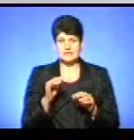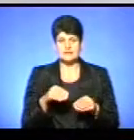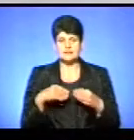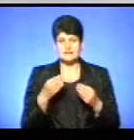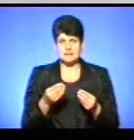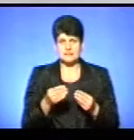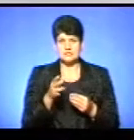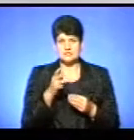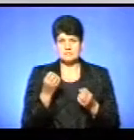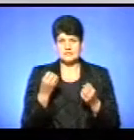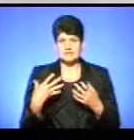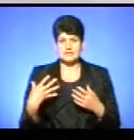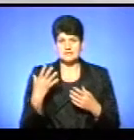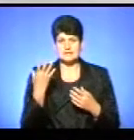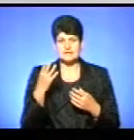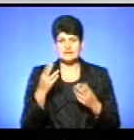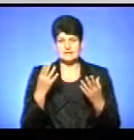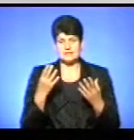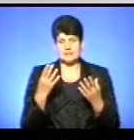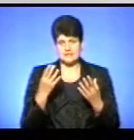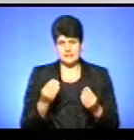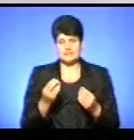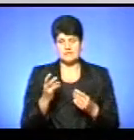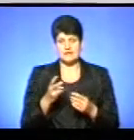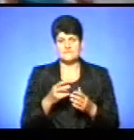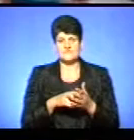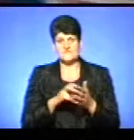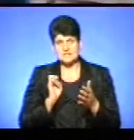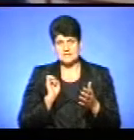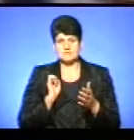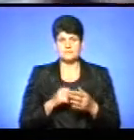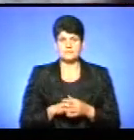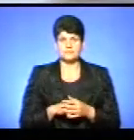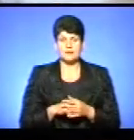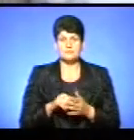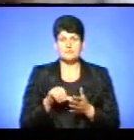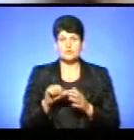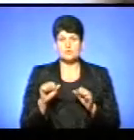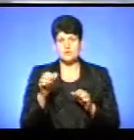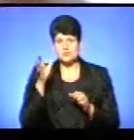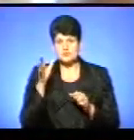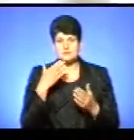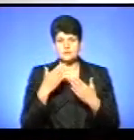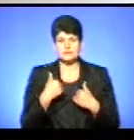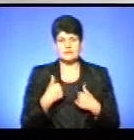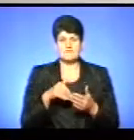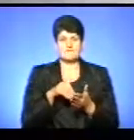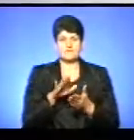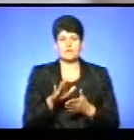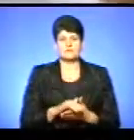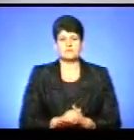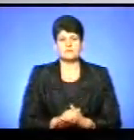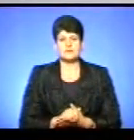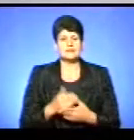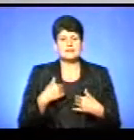час 15 днів для подання відзиву з документами на адміністративний позов. Представник управління освіти спілкуватися з нами відмовився. Я